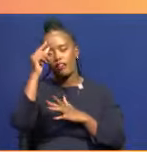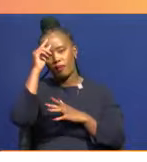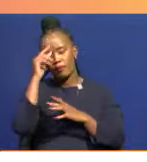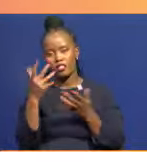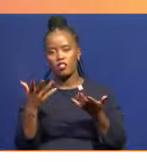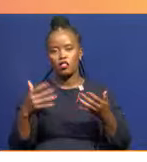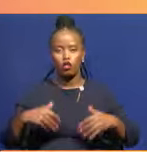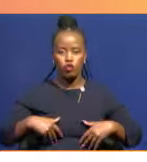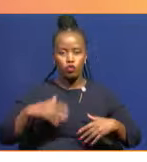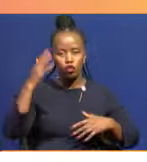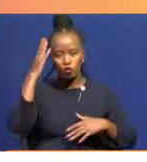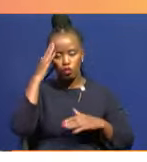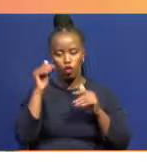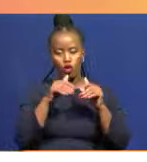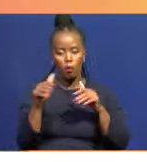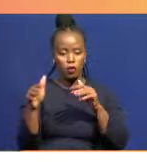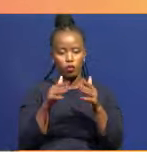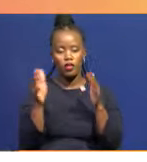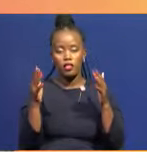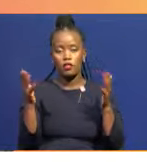vijana wamejua hizo nafasi ziko.